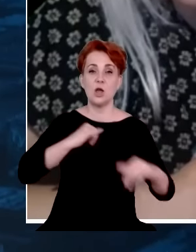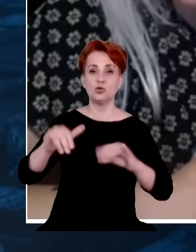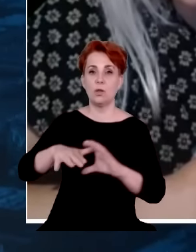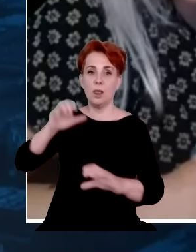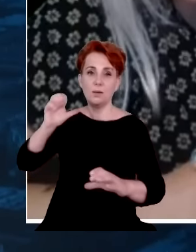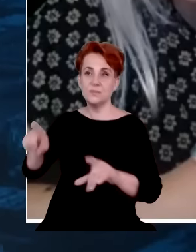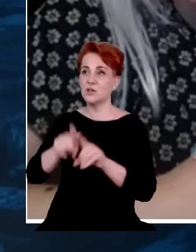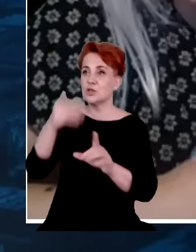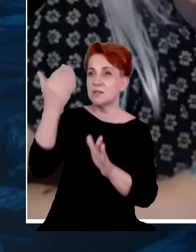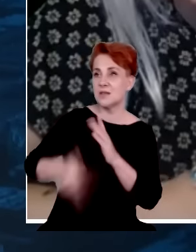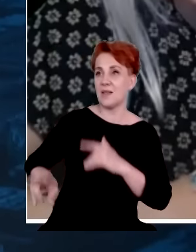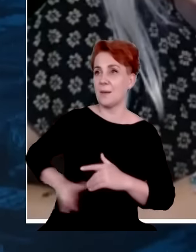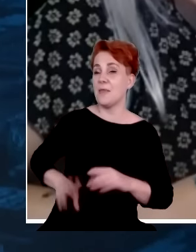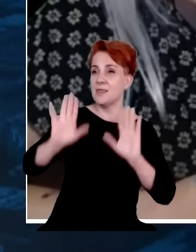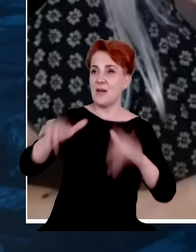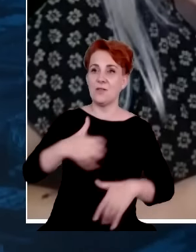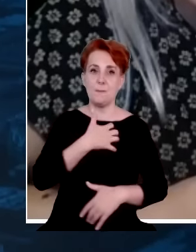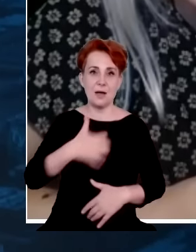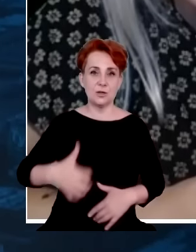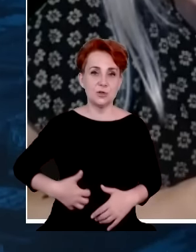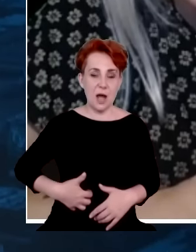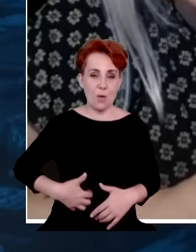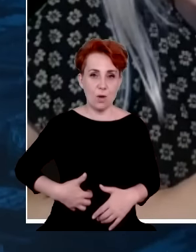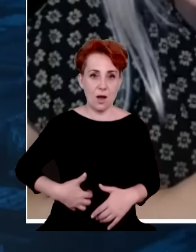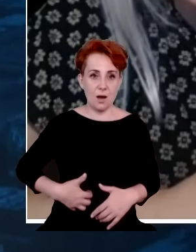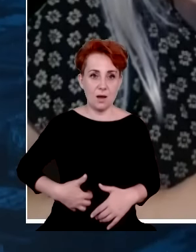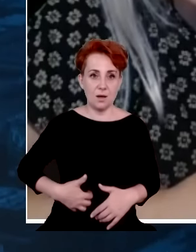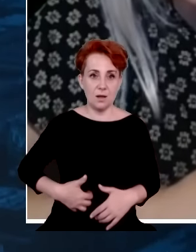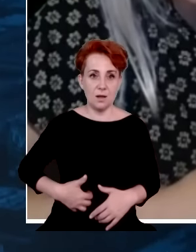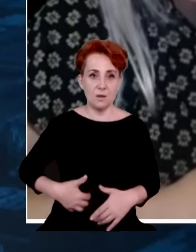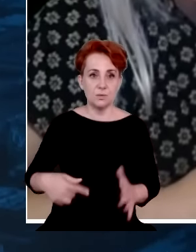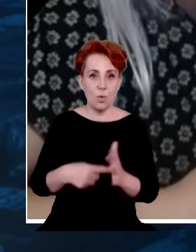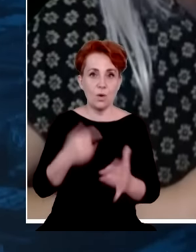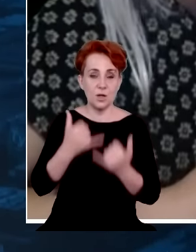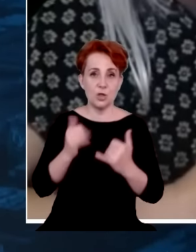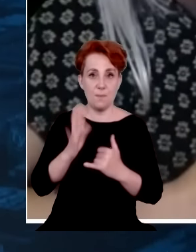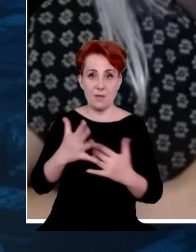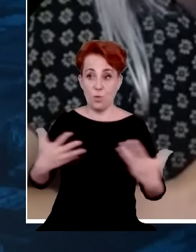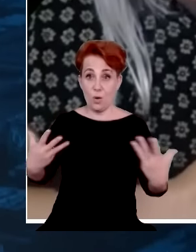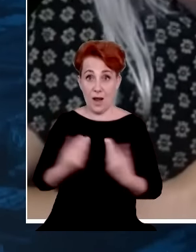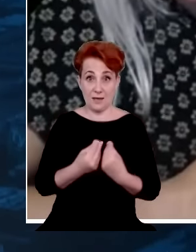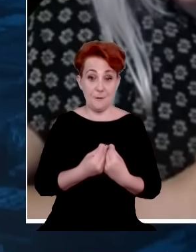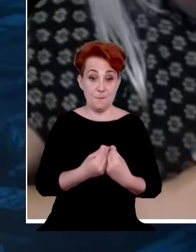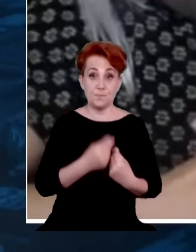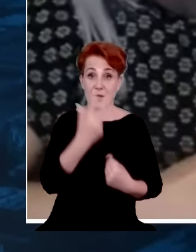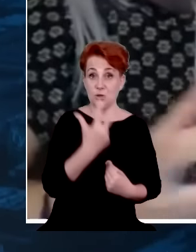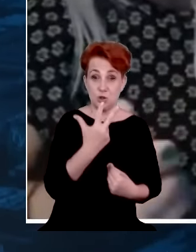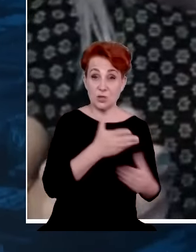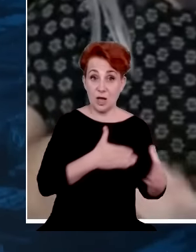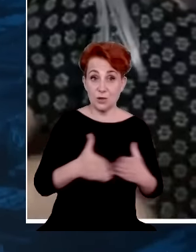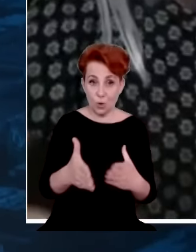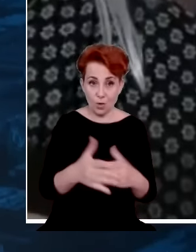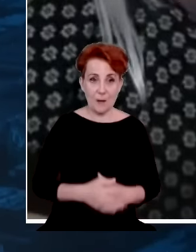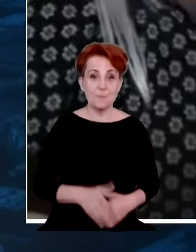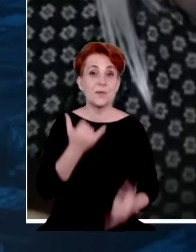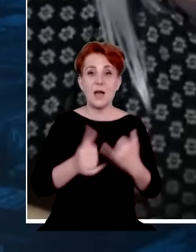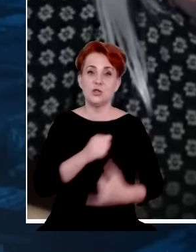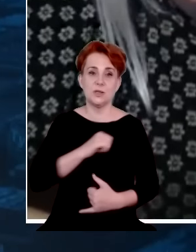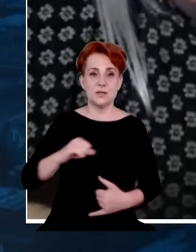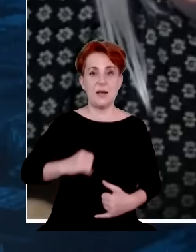kośniewska jeśli chodzi jeśli chodzi o o jeśli będą razem z trzecią drogą a jeśli sam to straci swoich